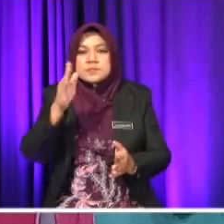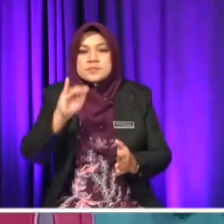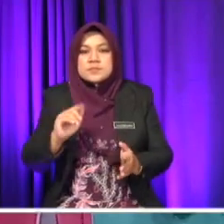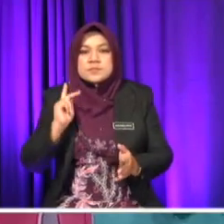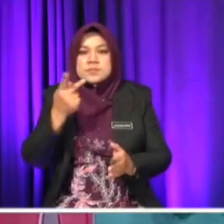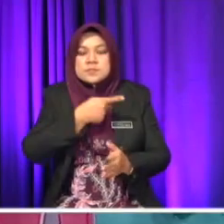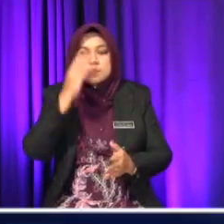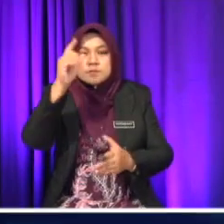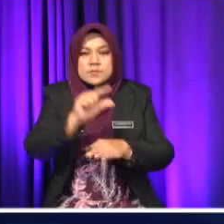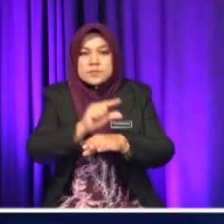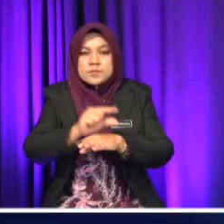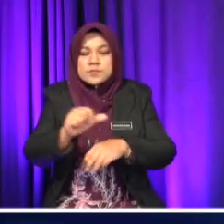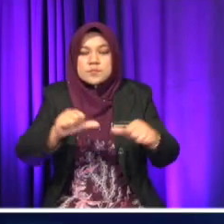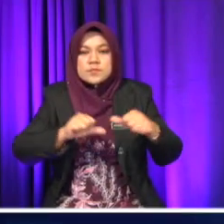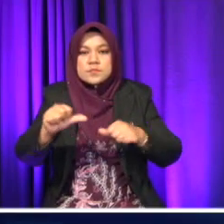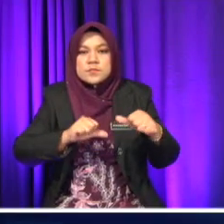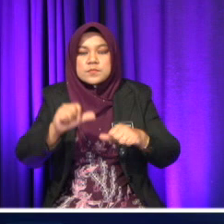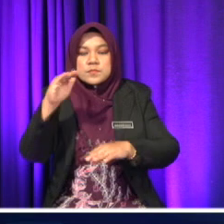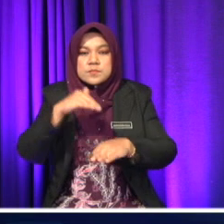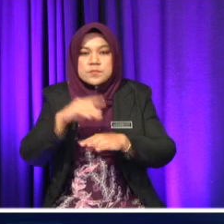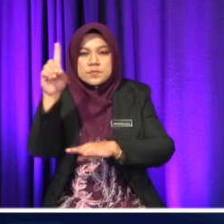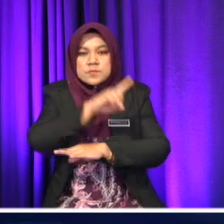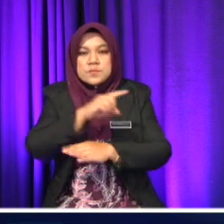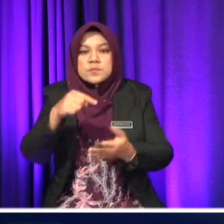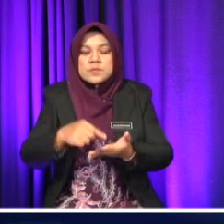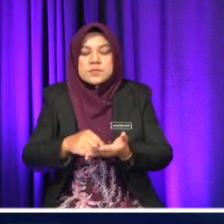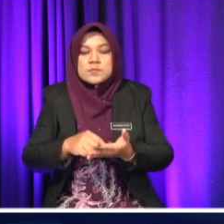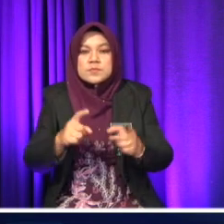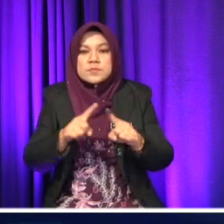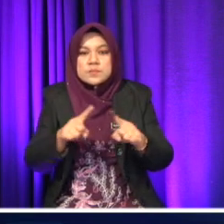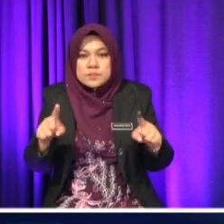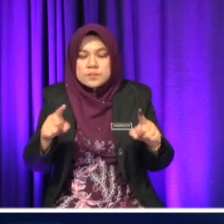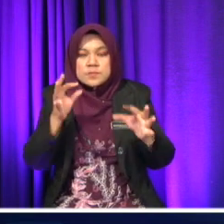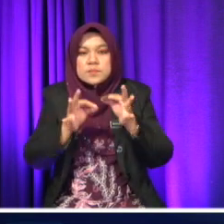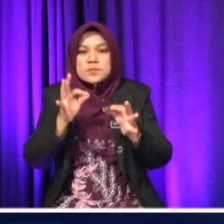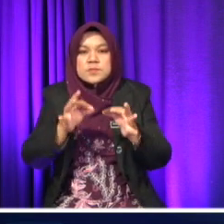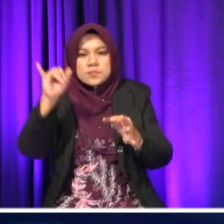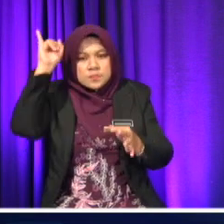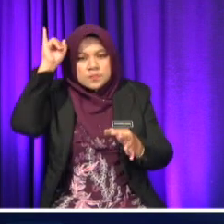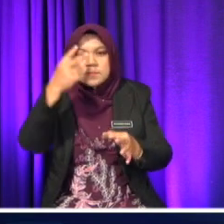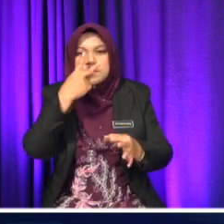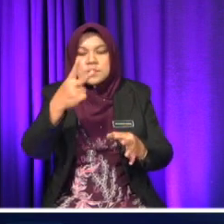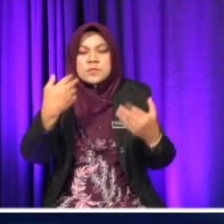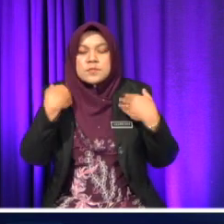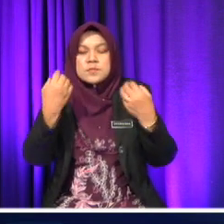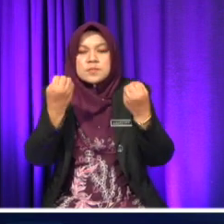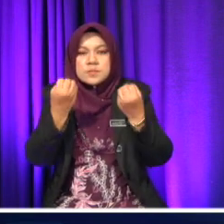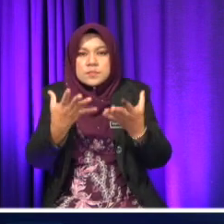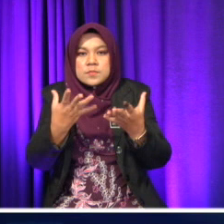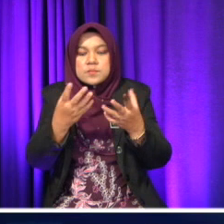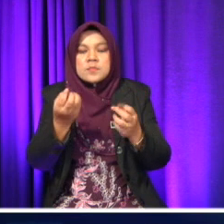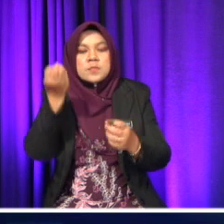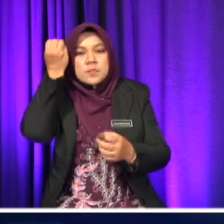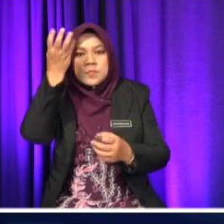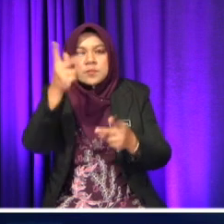dalam activity pembelajaran pada hari ini ya tetapi kalau ada banyak maklum maklumat penting